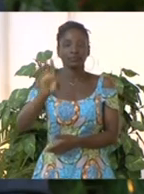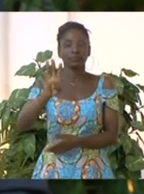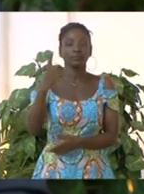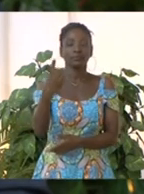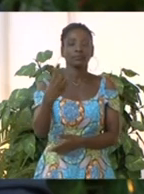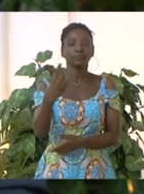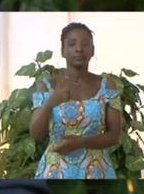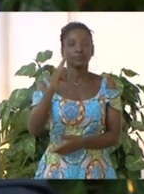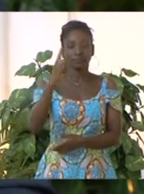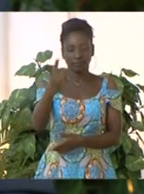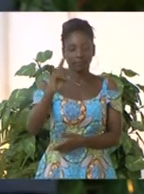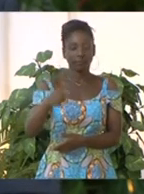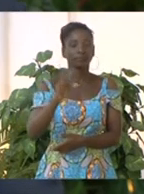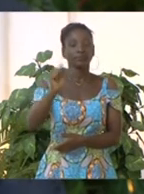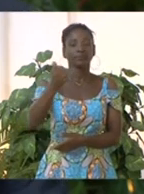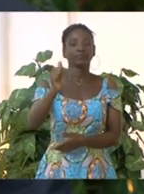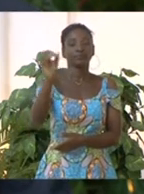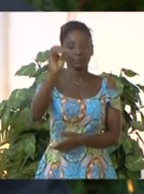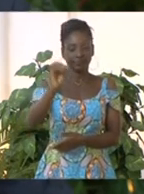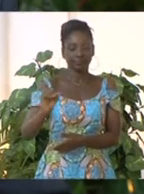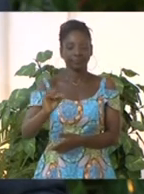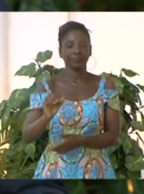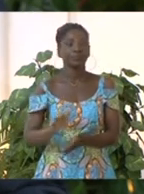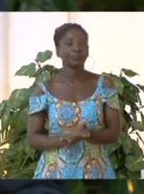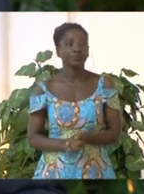641, soit 1,10%.